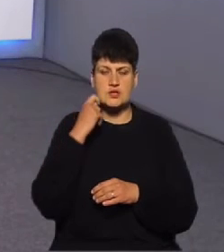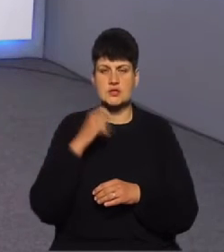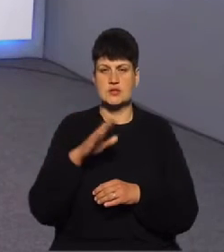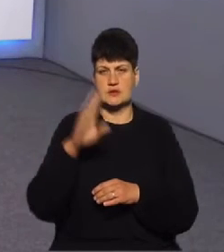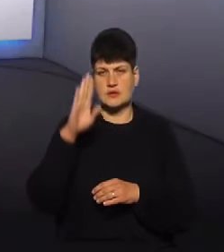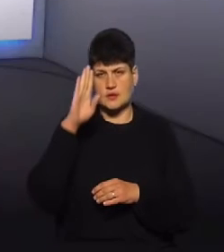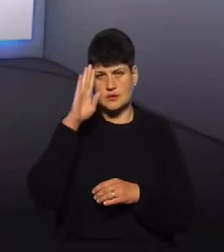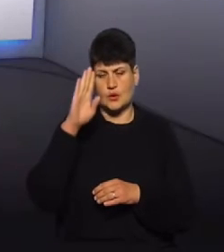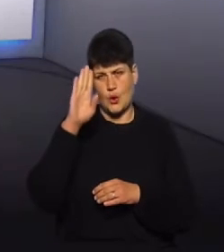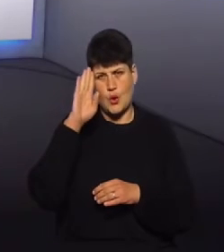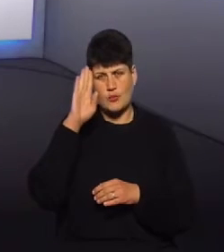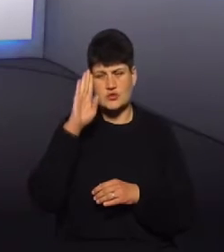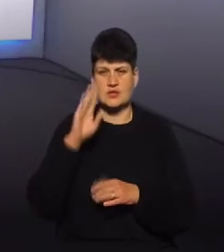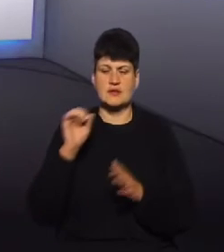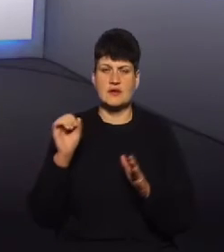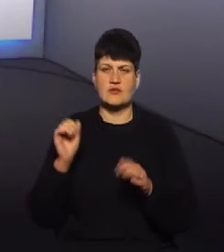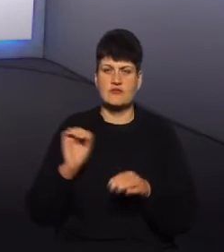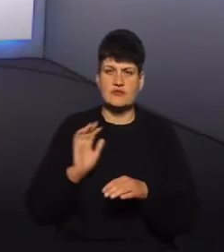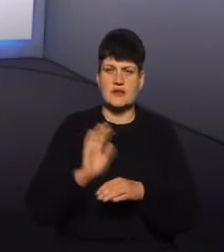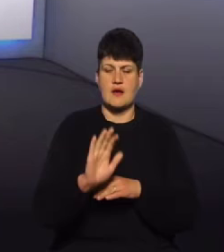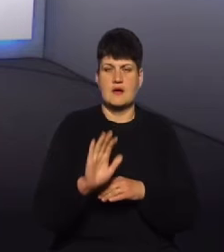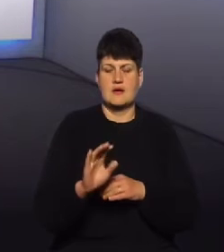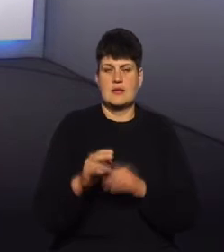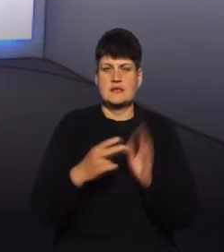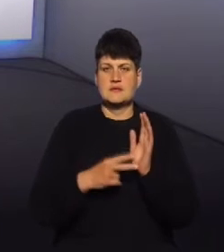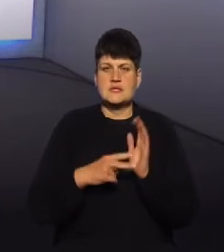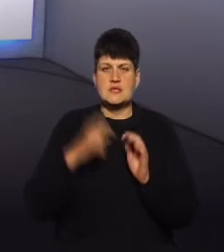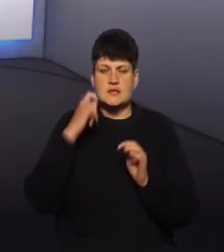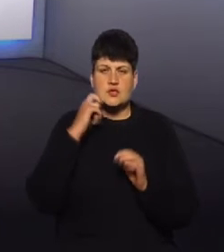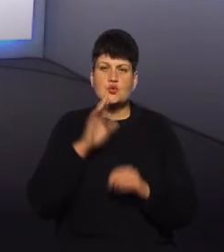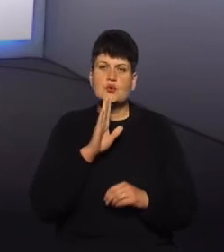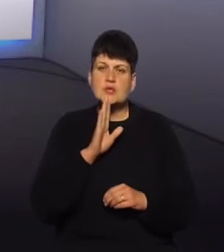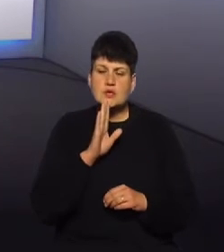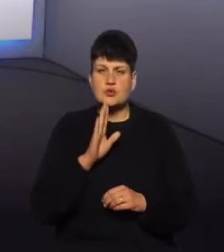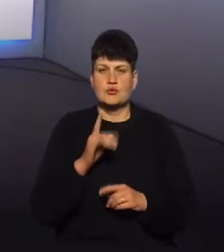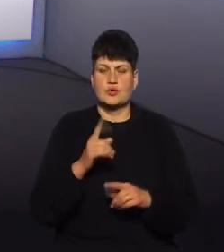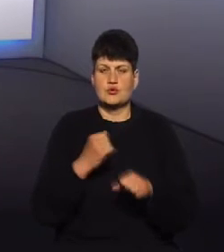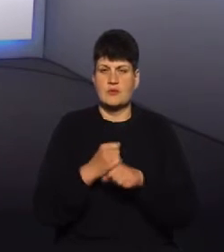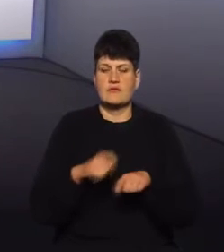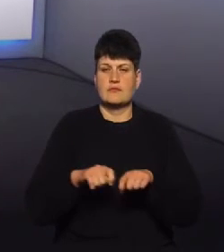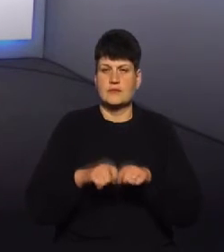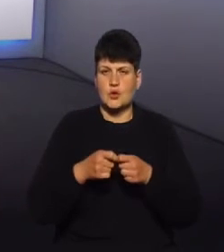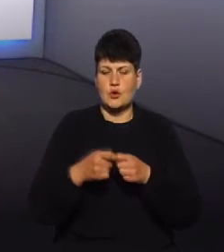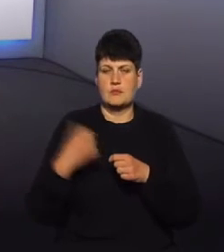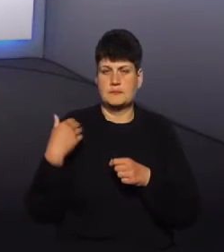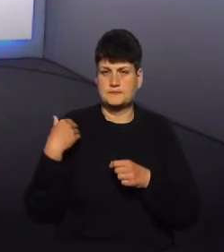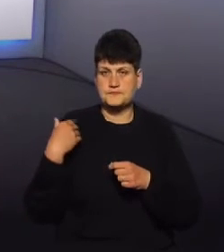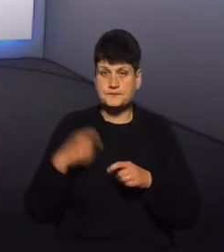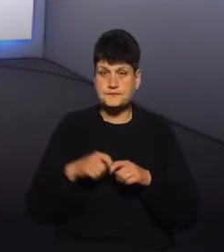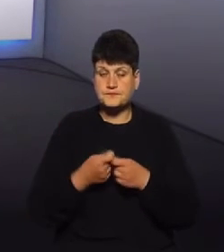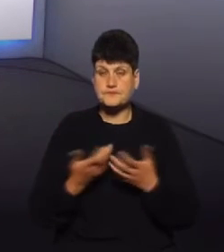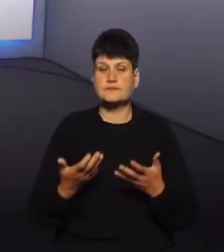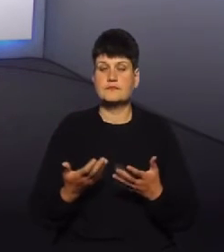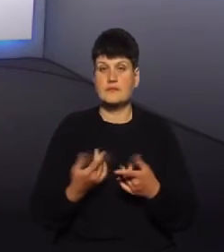і наніс їй травму, перелом плечової кістки. Тобто ми розуміємо, що транспорт серйозний, і керують ним навіть